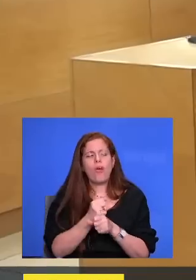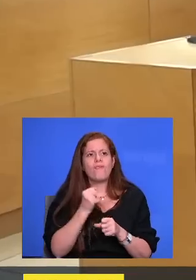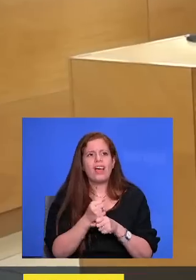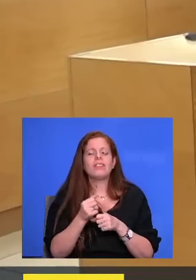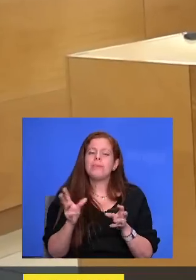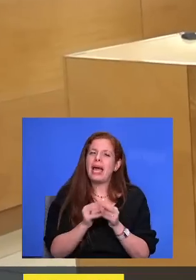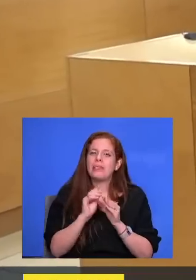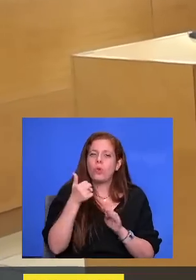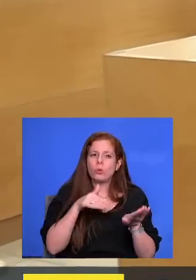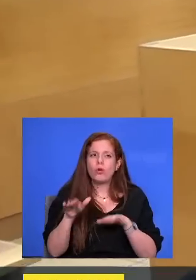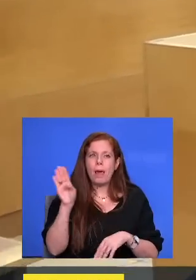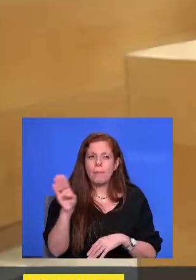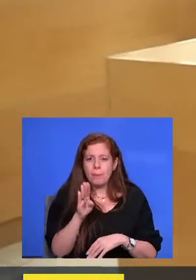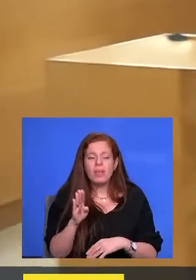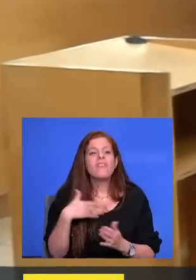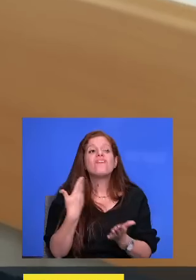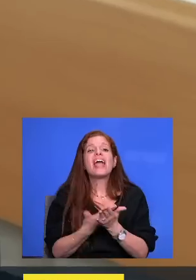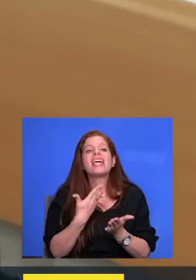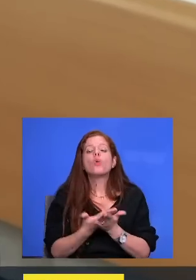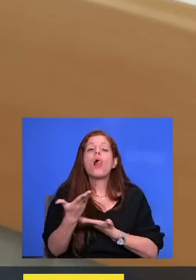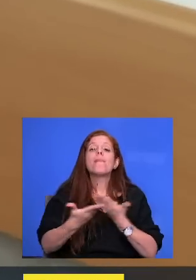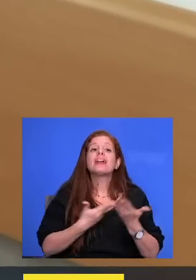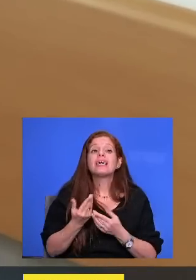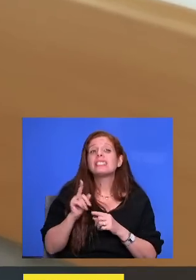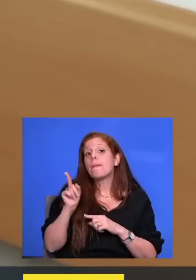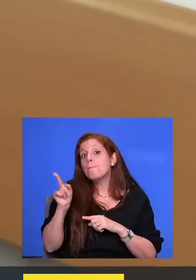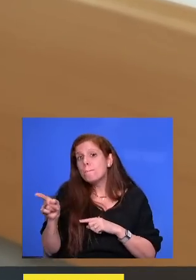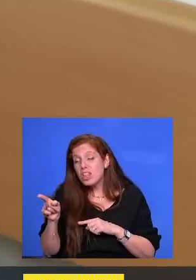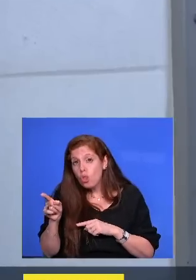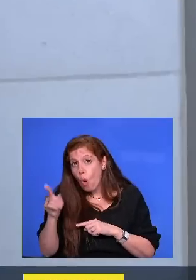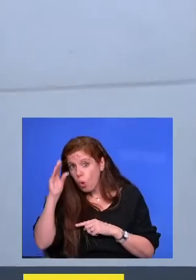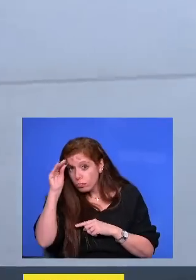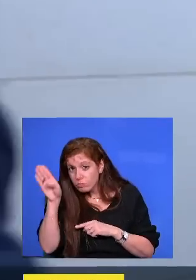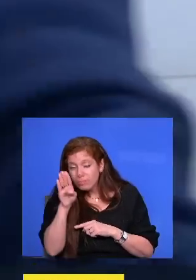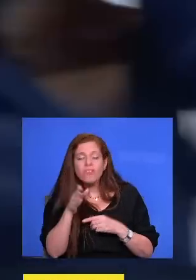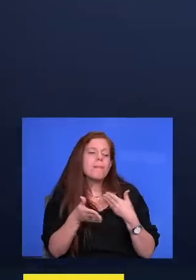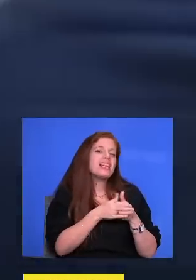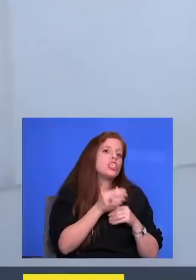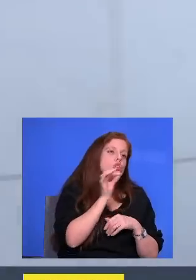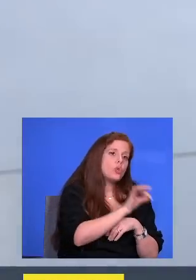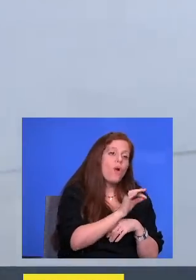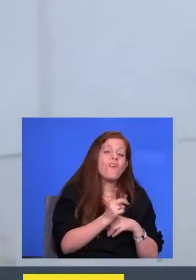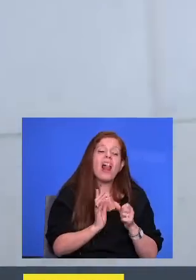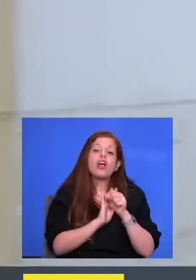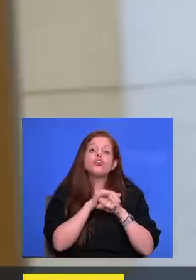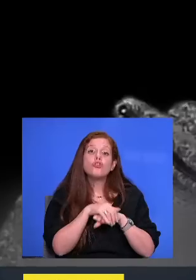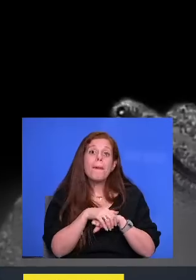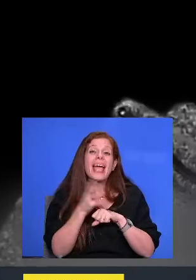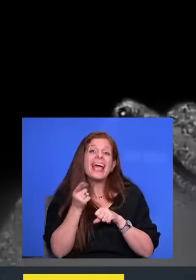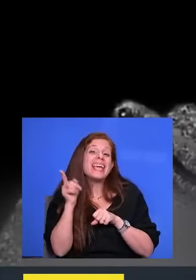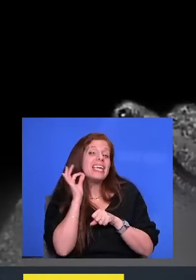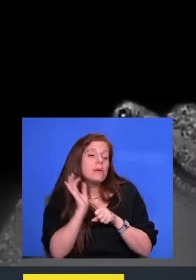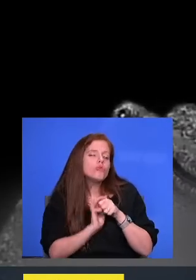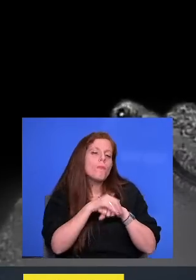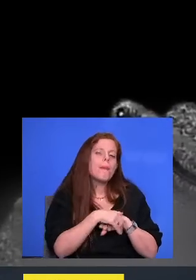בנימין נתניהו, והעידו על מערכת היחסים בינו ובין רעייתו, ועל השפעתה בקבלת ההחלטות. ואז